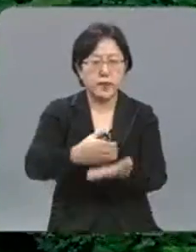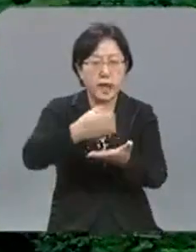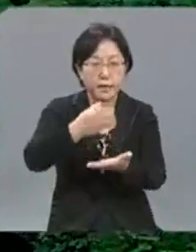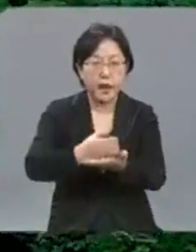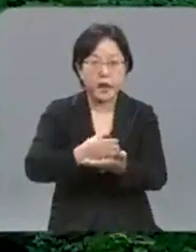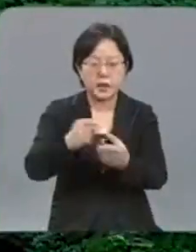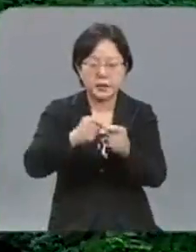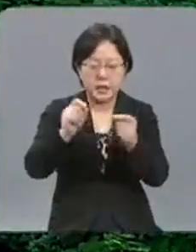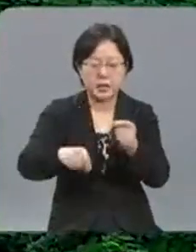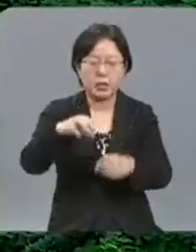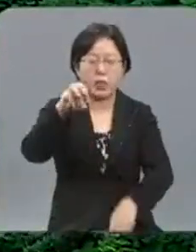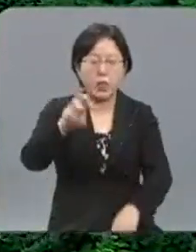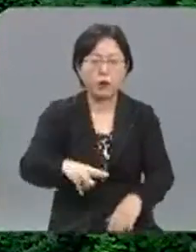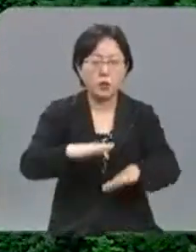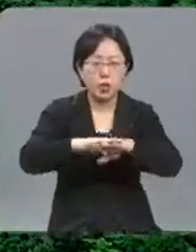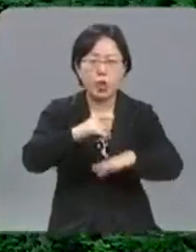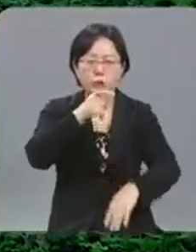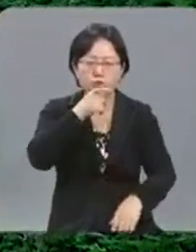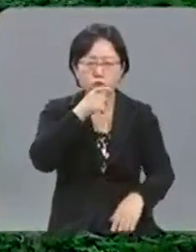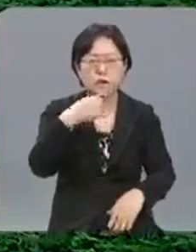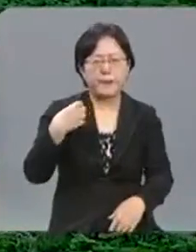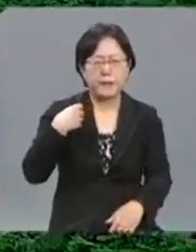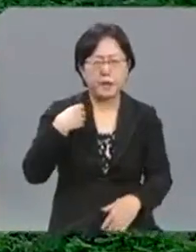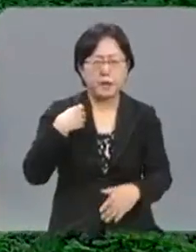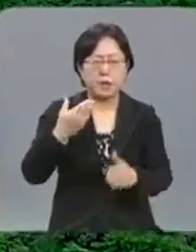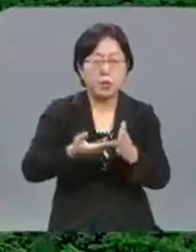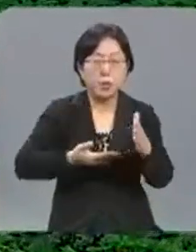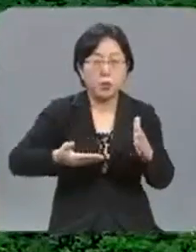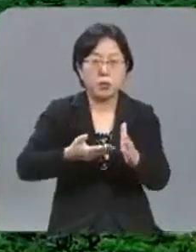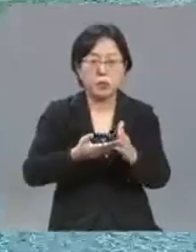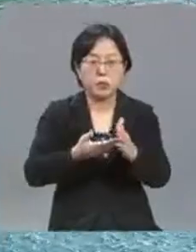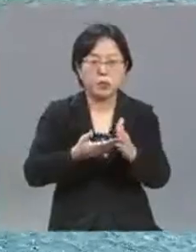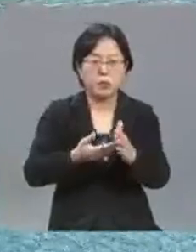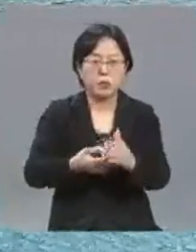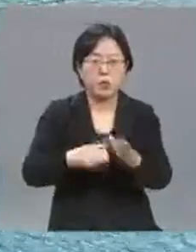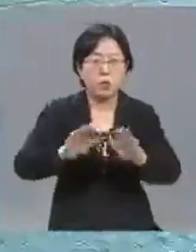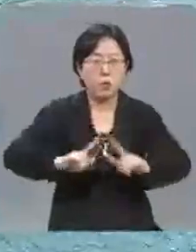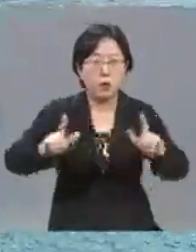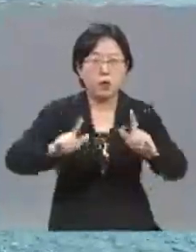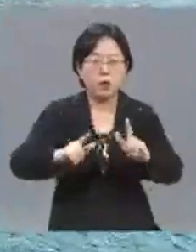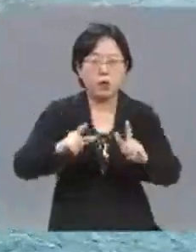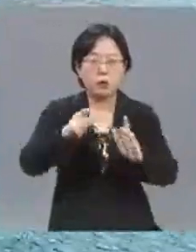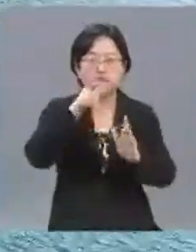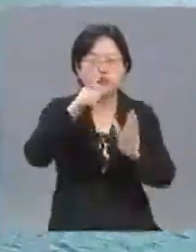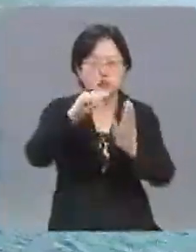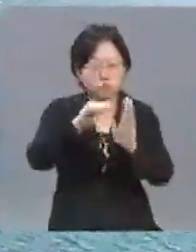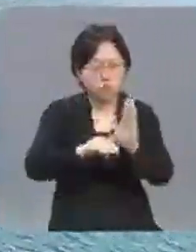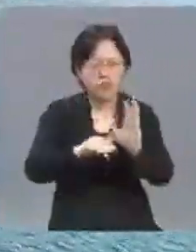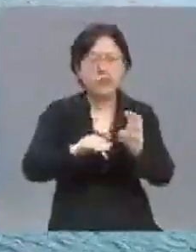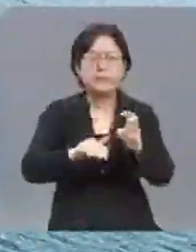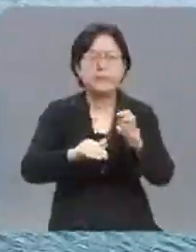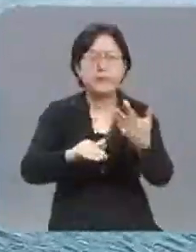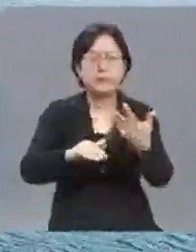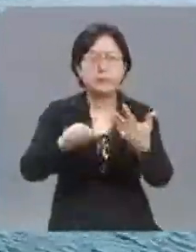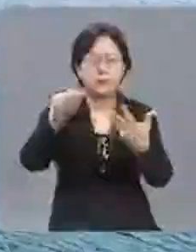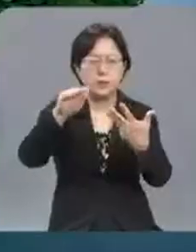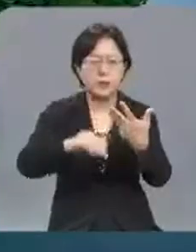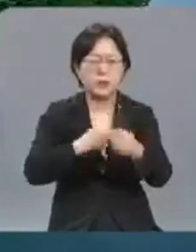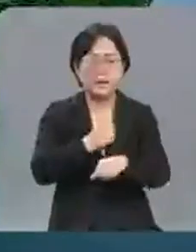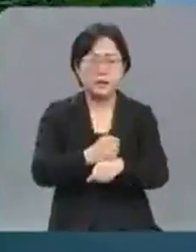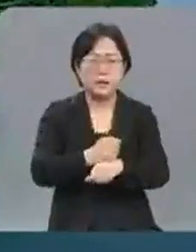담양과 장성, 광주 등의 농업용수를 공급하는 담양호. 올해 초 저수율이 28%까지